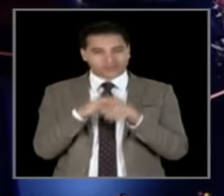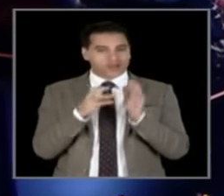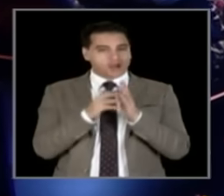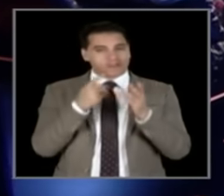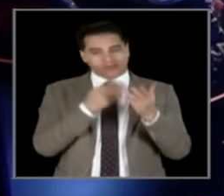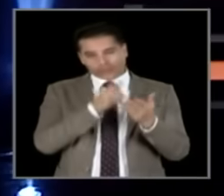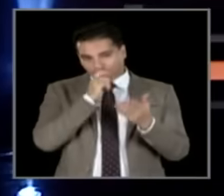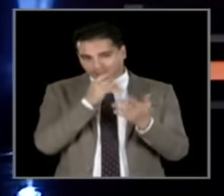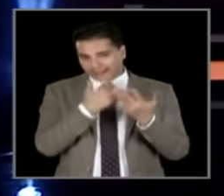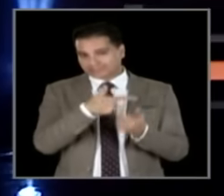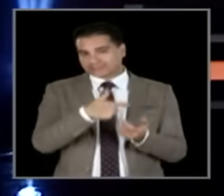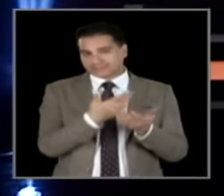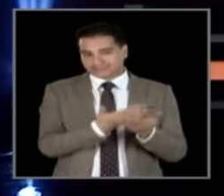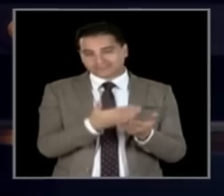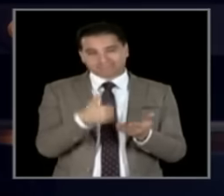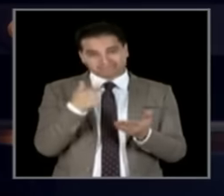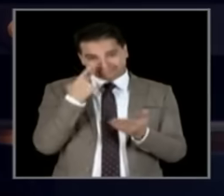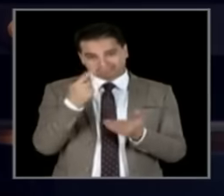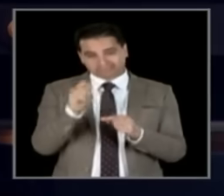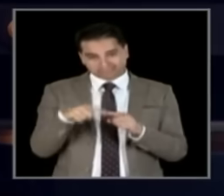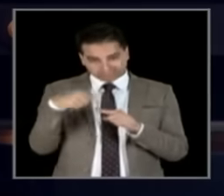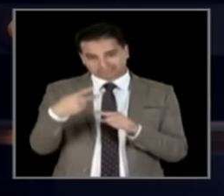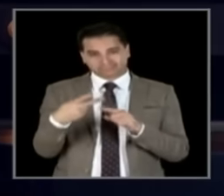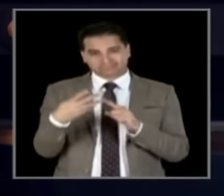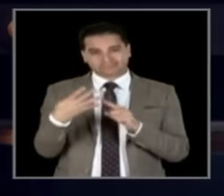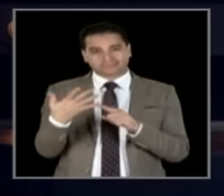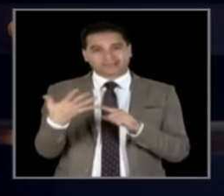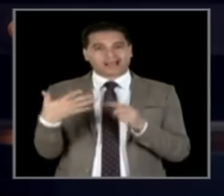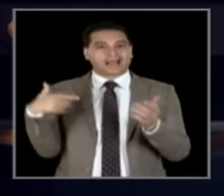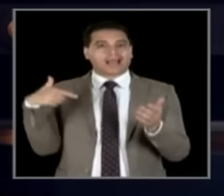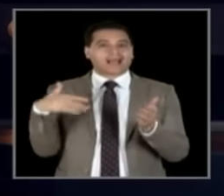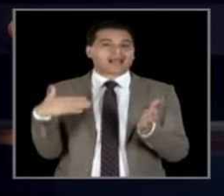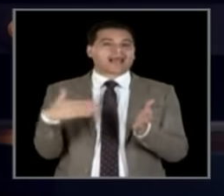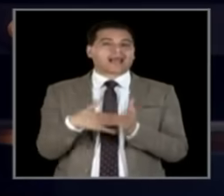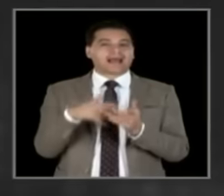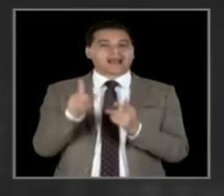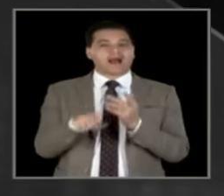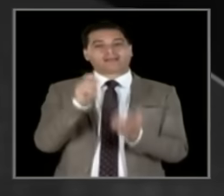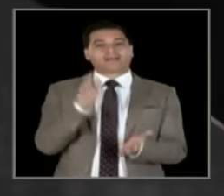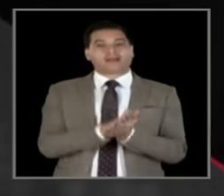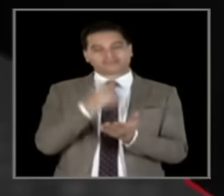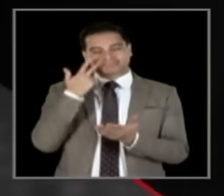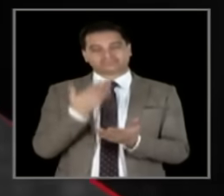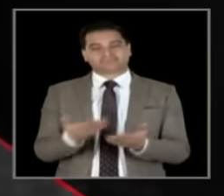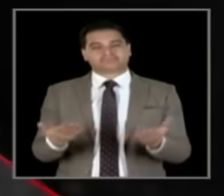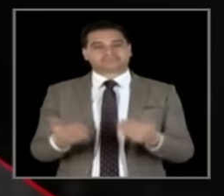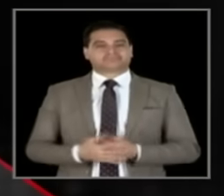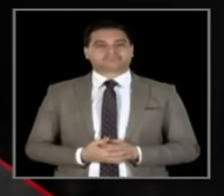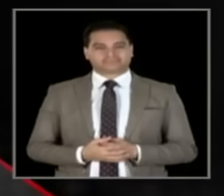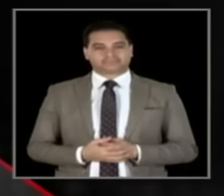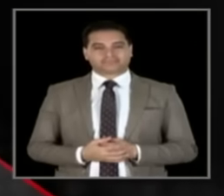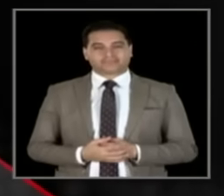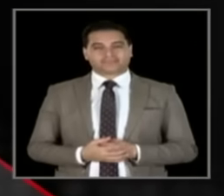جامعة دمياط 60. ودلوقتي مع آخر فقرة، فقرة عجلة الحظ.